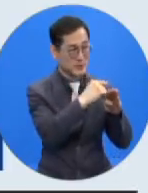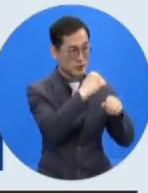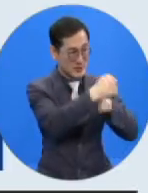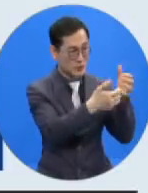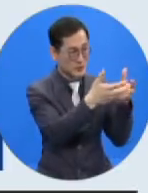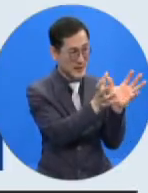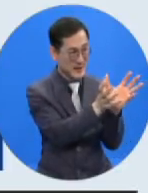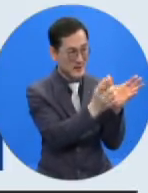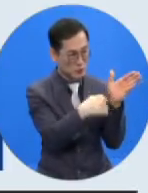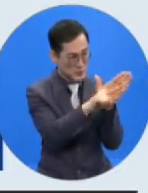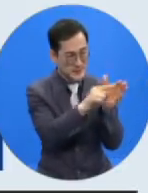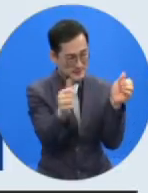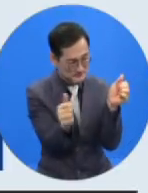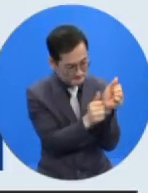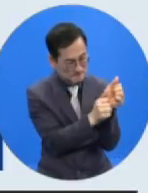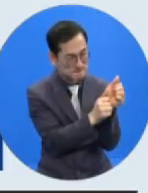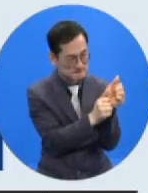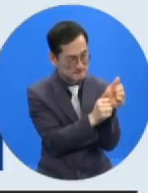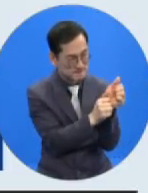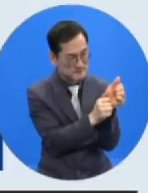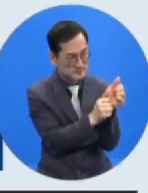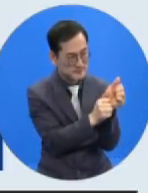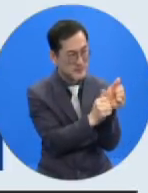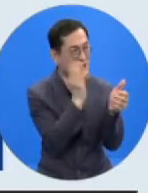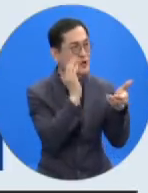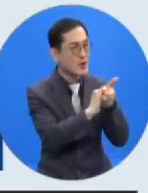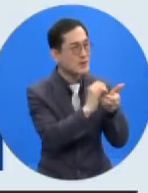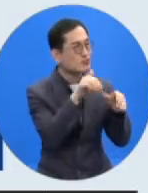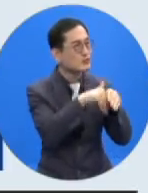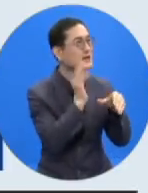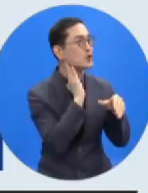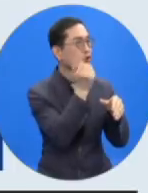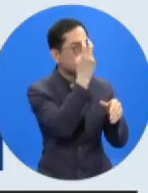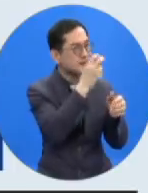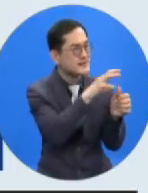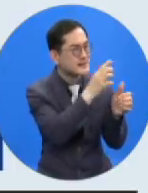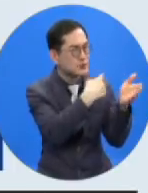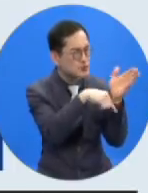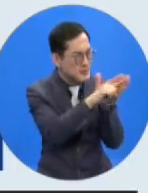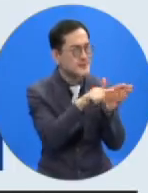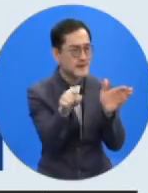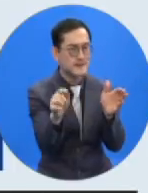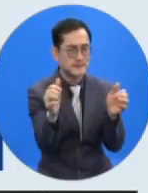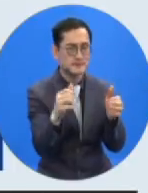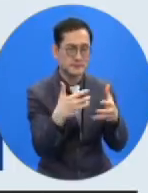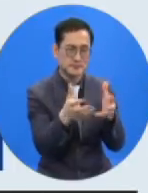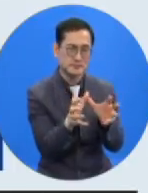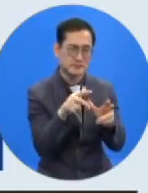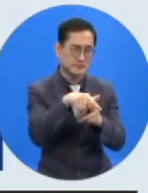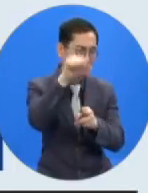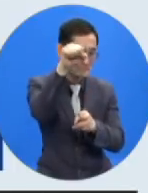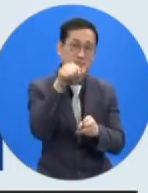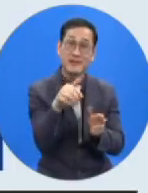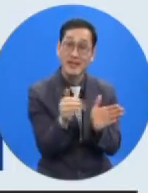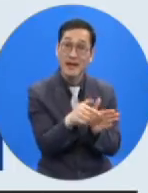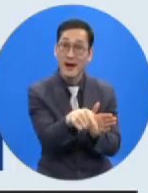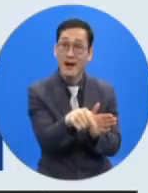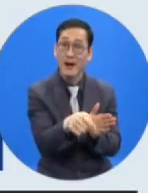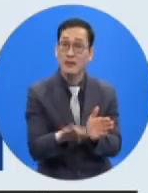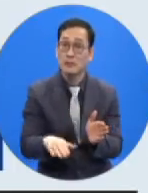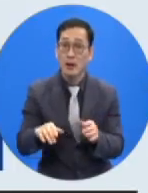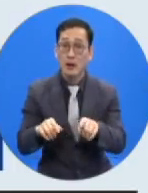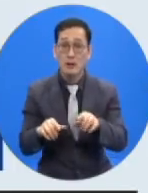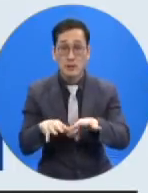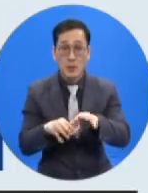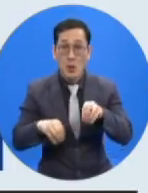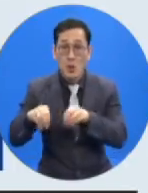청와대를 지키기 위해서 이번 선거에 나왔다라는 분들이 윤석열 총장을 물고 늘어지는 모양새가 나오니까 이번